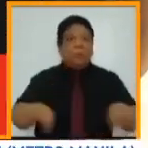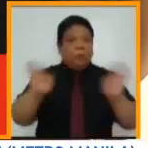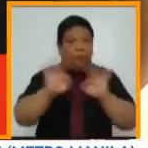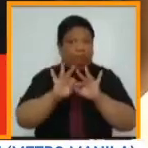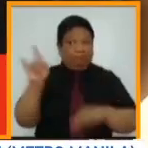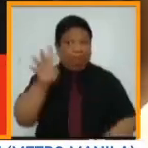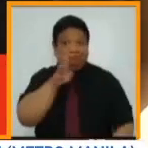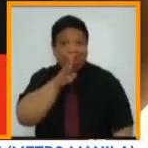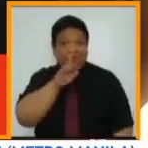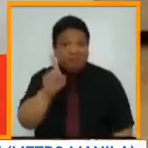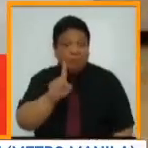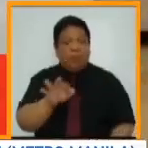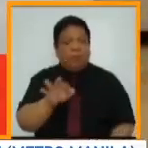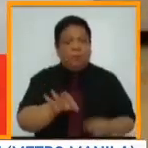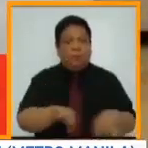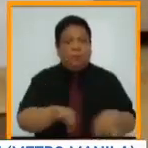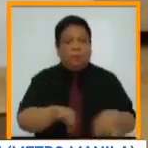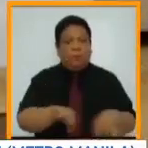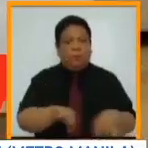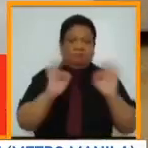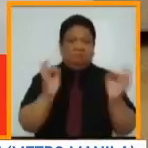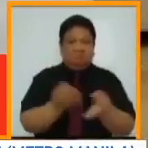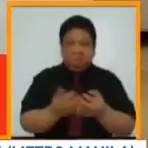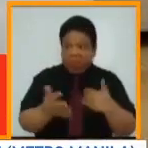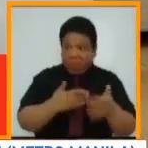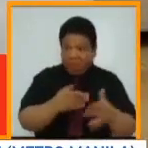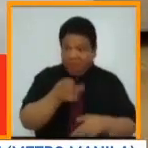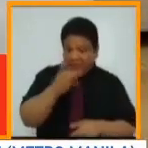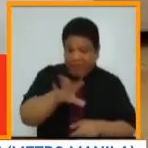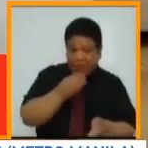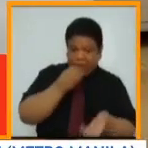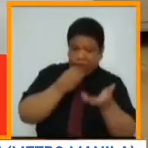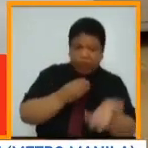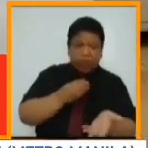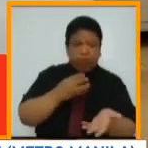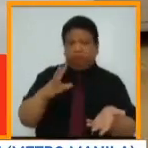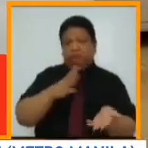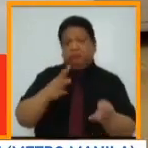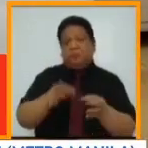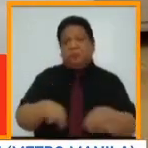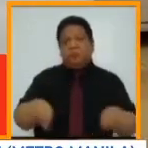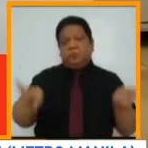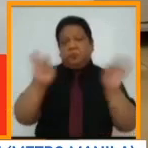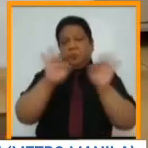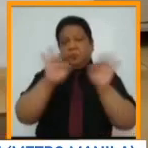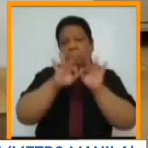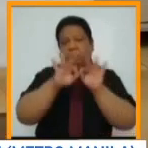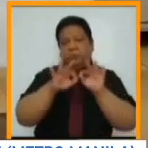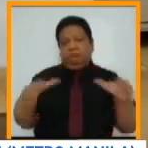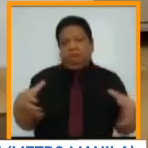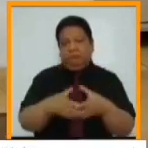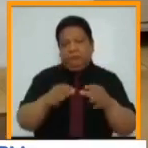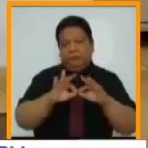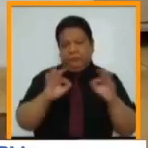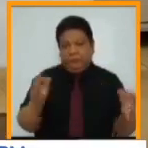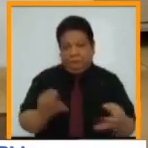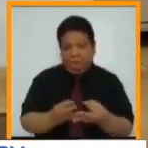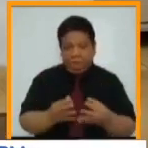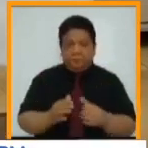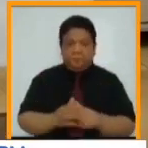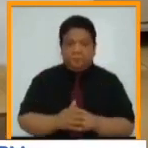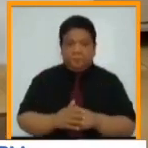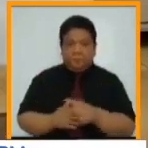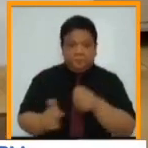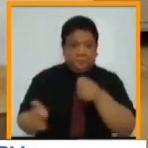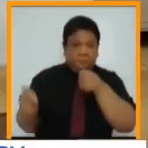then magdadasal lang. Sa kabila ng pandemya, walang makapipigil sa Pasko ng mga Pinoy. Gaano man kagarbo o kasimple ang